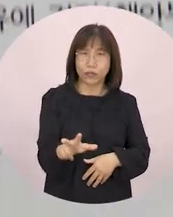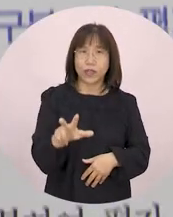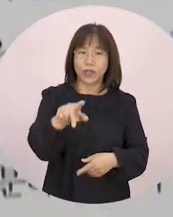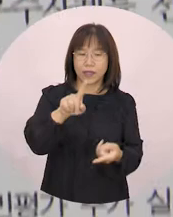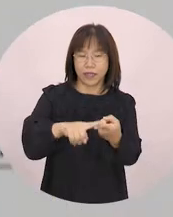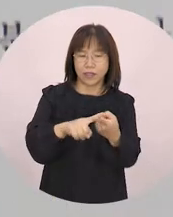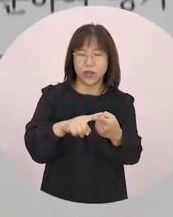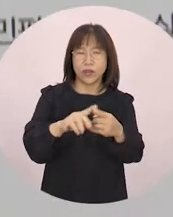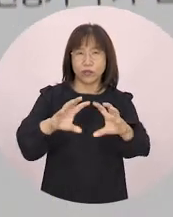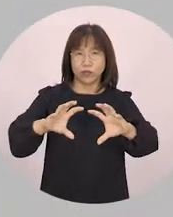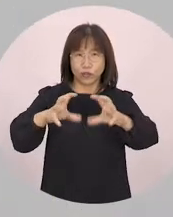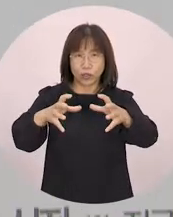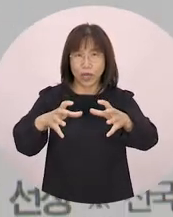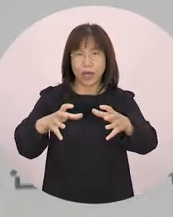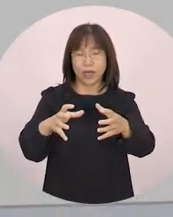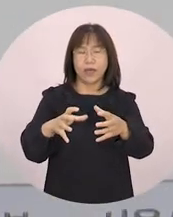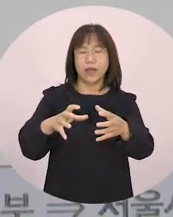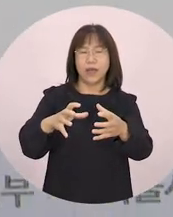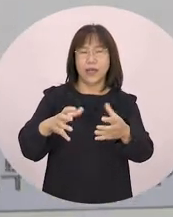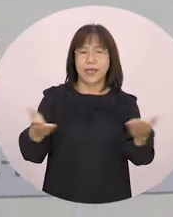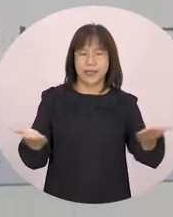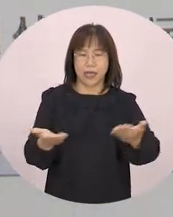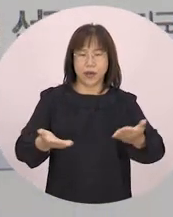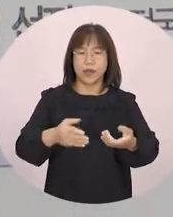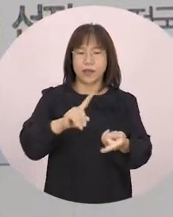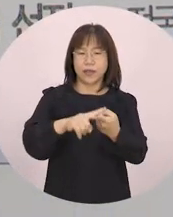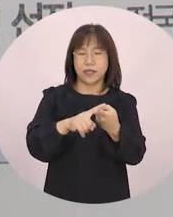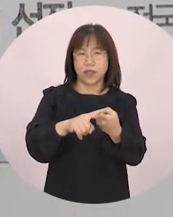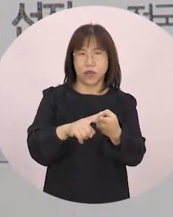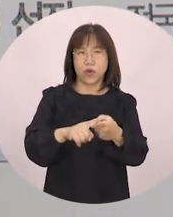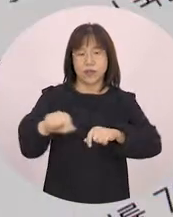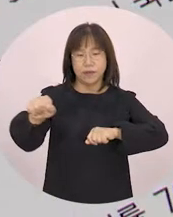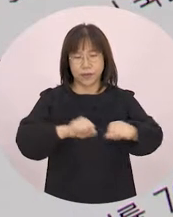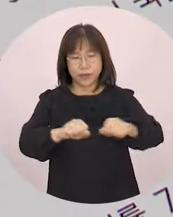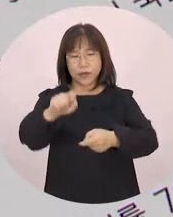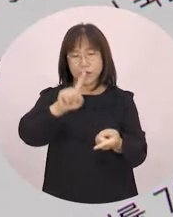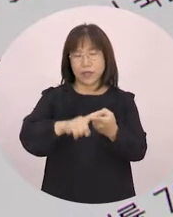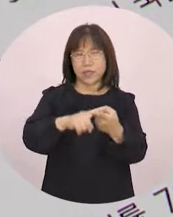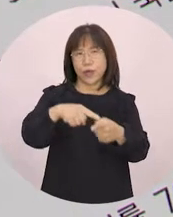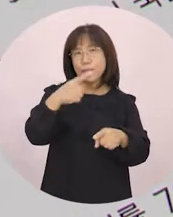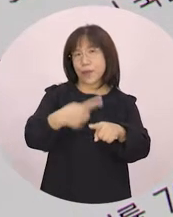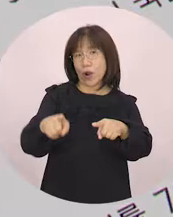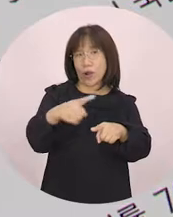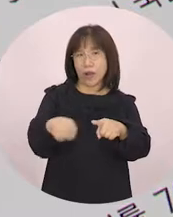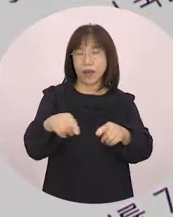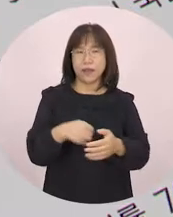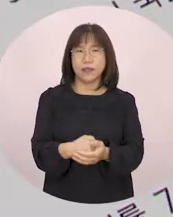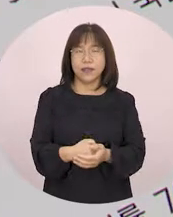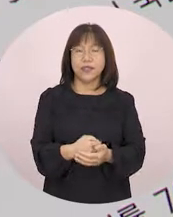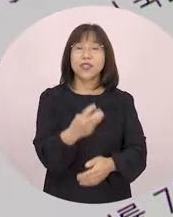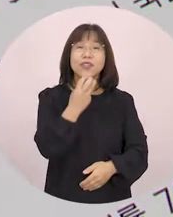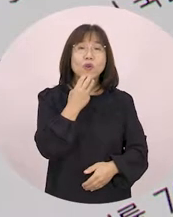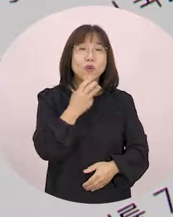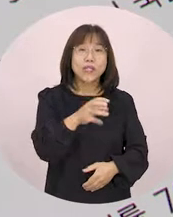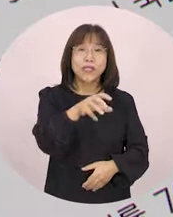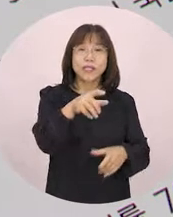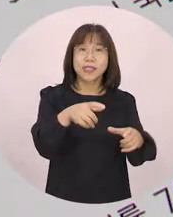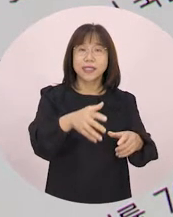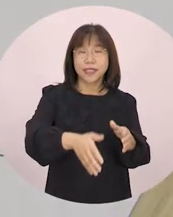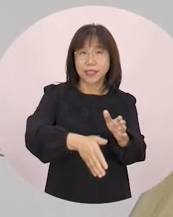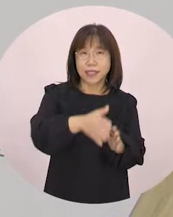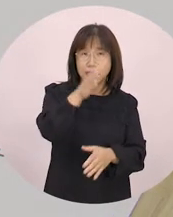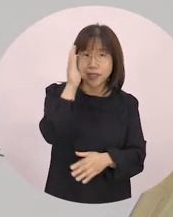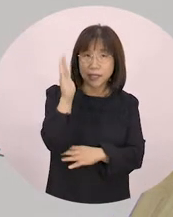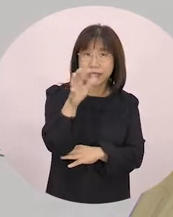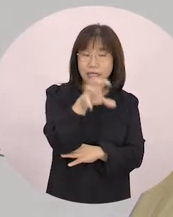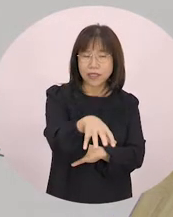국가위임사무, 국고보조사업, 국가주요 시책의 수행실적을 평가하는 제도입니다. 서울시는 25개 자치구의